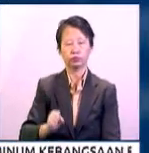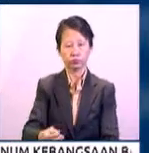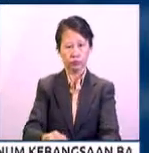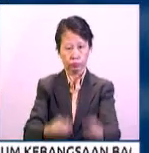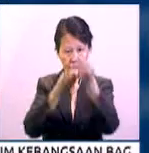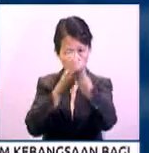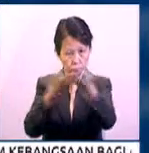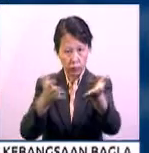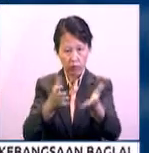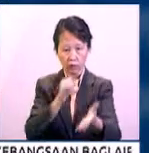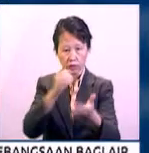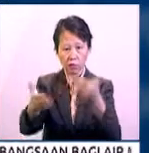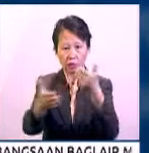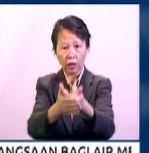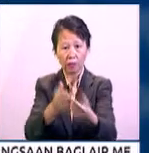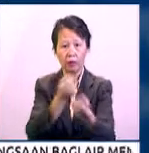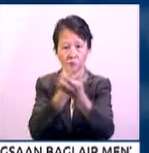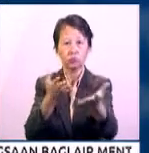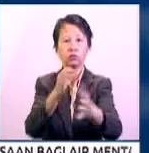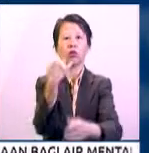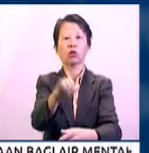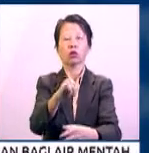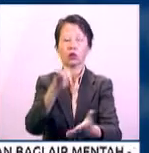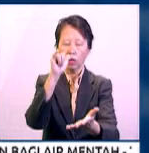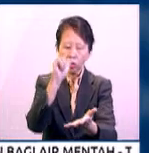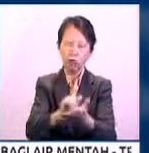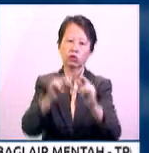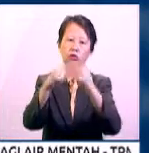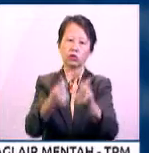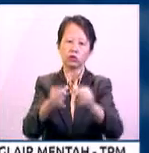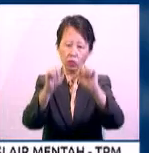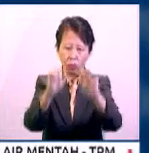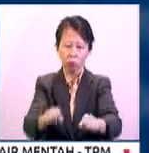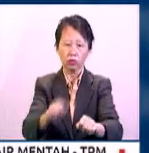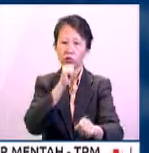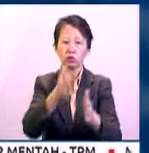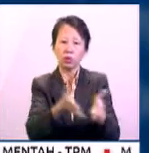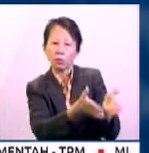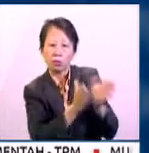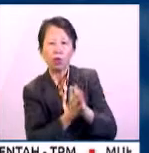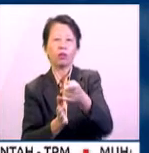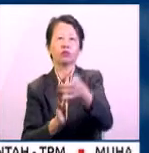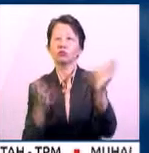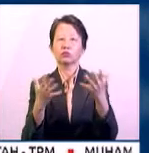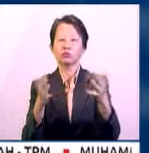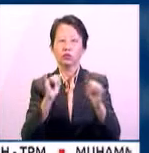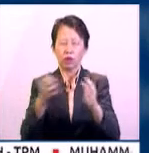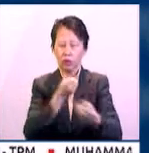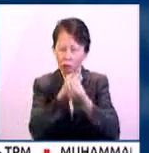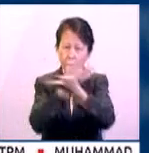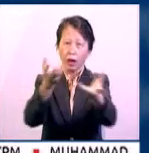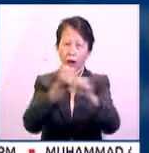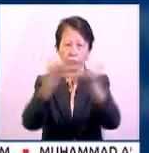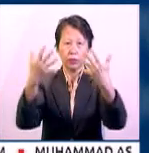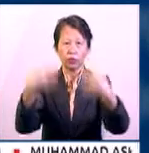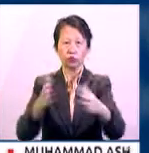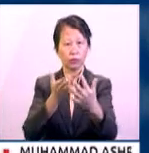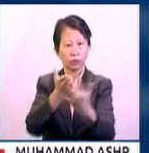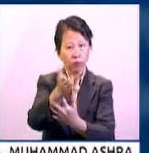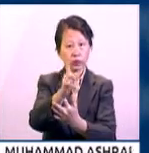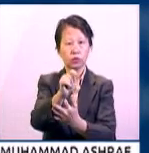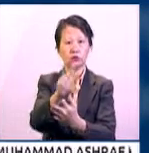yang tidak sampai kepada golongan sasaran penyebab kumpulan yang layak tidak membuat permohonan walaupun hebahan telah dibuat melalui